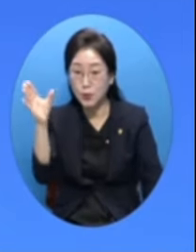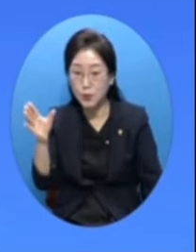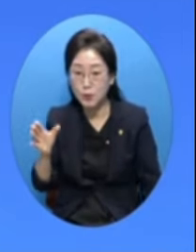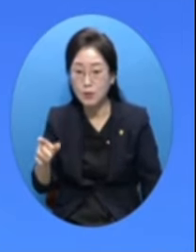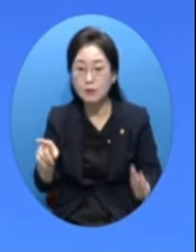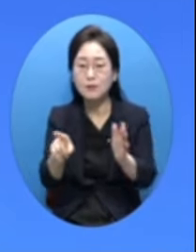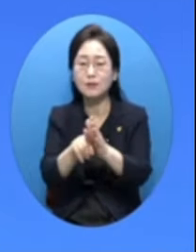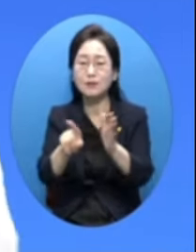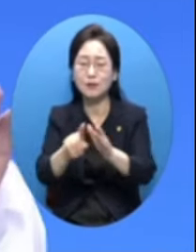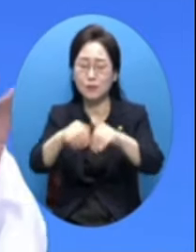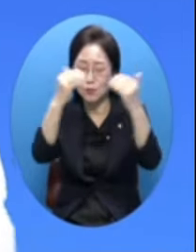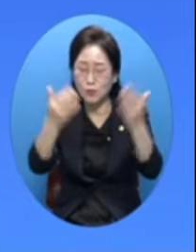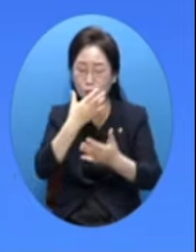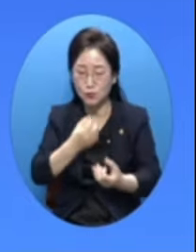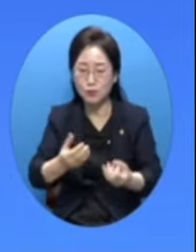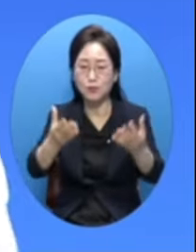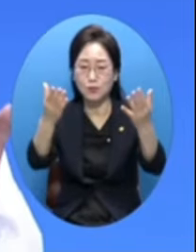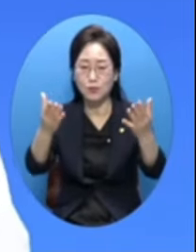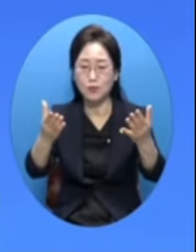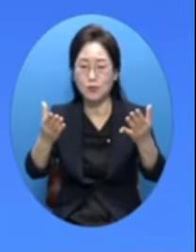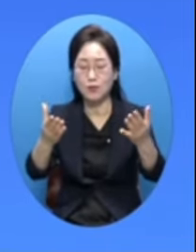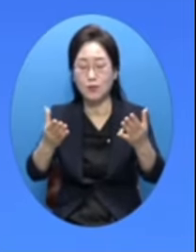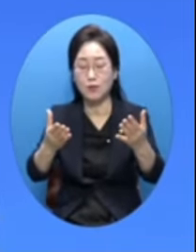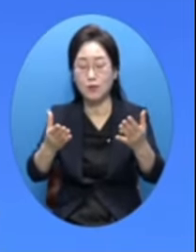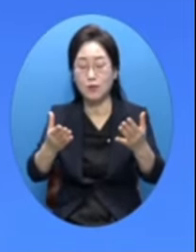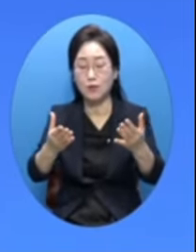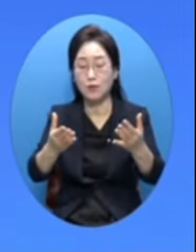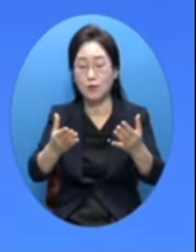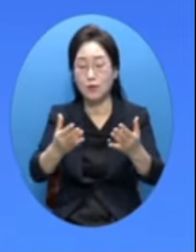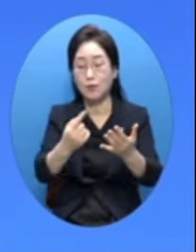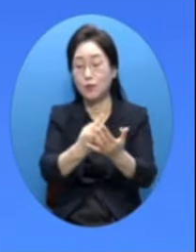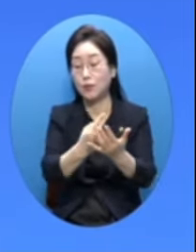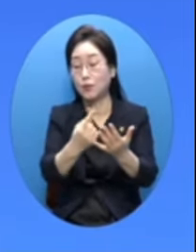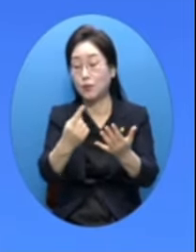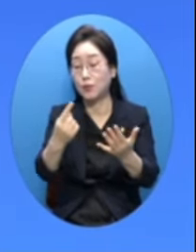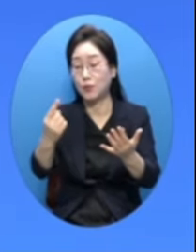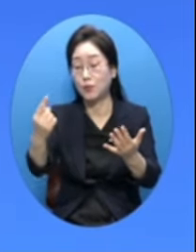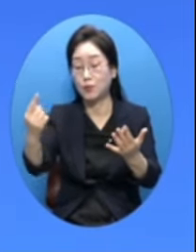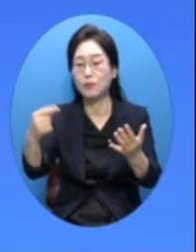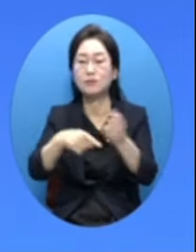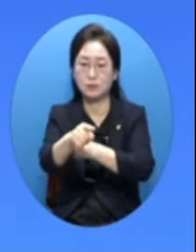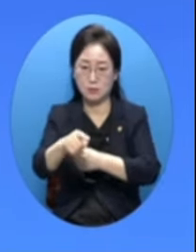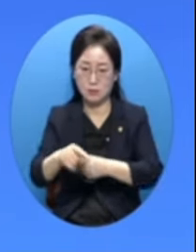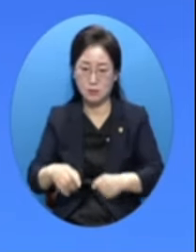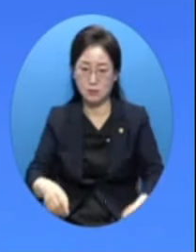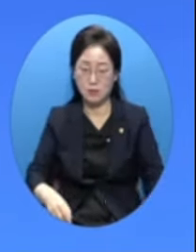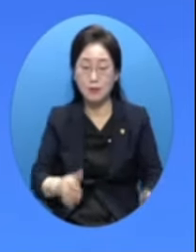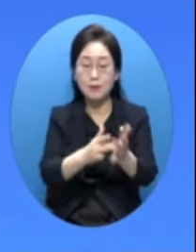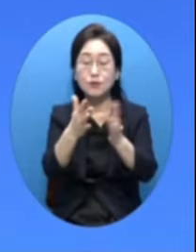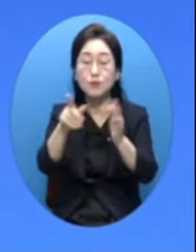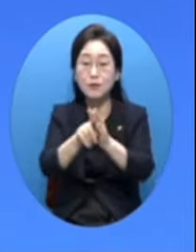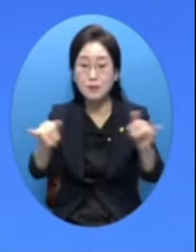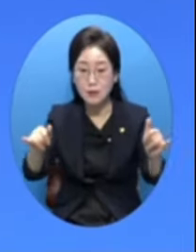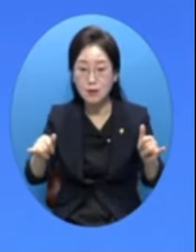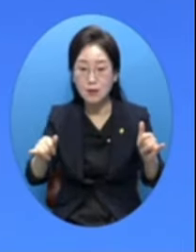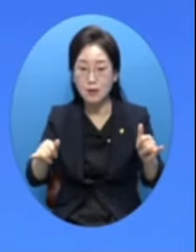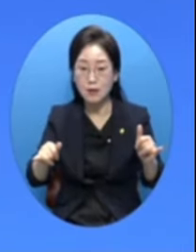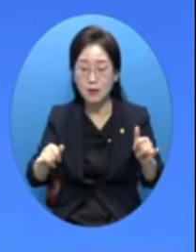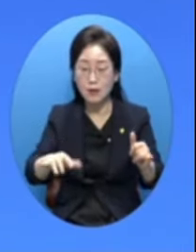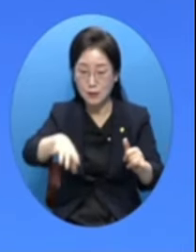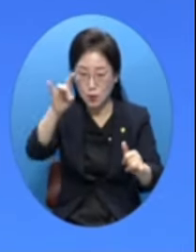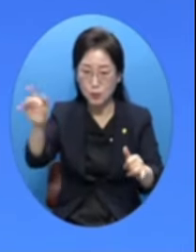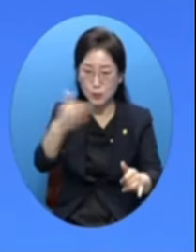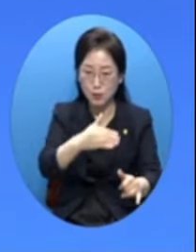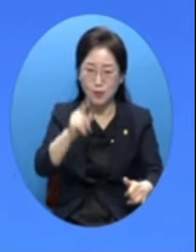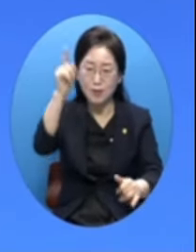모든 축복도 우리에게로부터 서서히 우리를 떠나기 시작하는 것입니다. 예수 믿는 사람은 첫날 그날부터 하나님